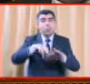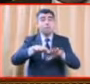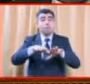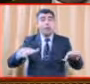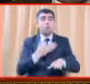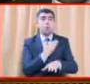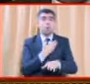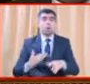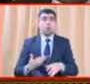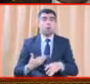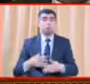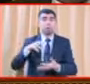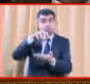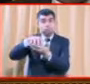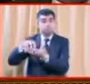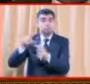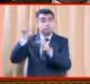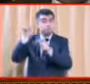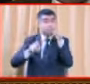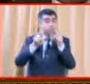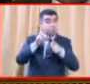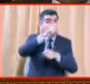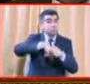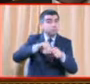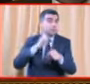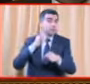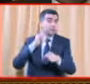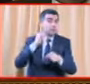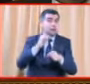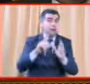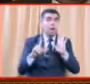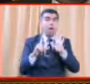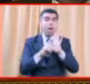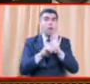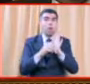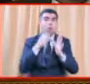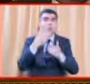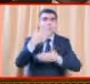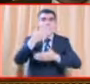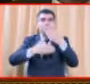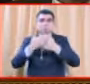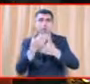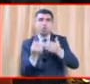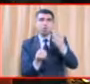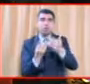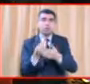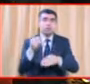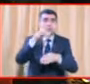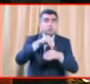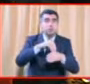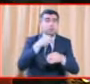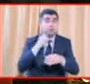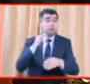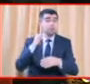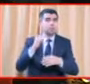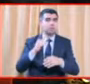والدواوير والتجمعات السكنية ظلوا محرومين من جميع أنواع الرخص الاجتماعية والاقتصادية تحت ذريعة